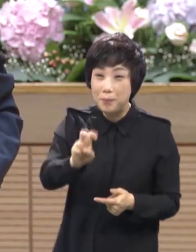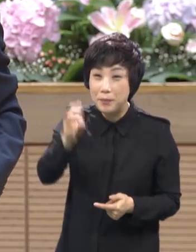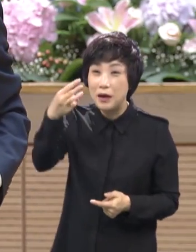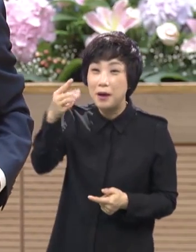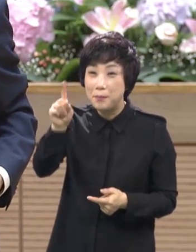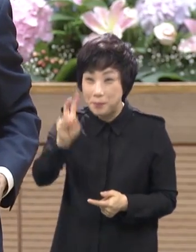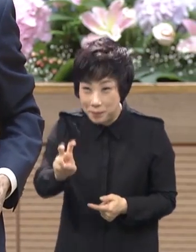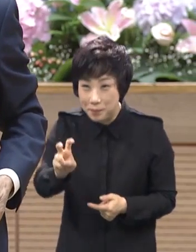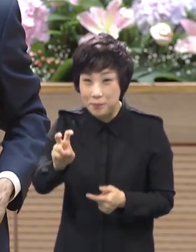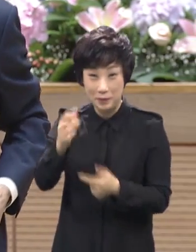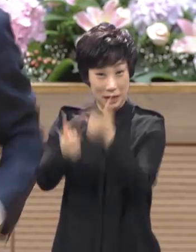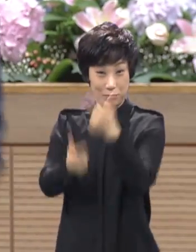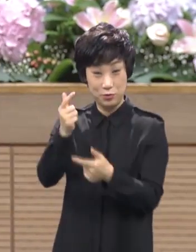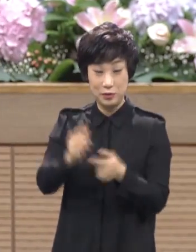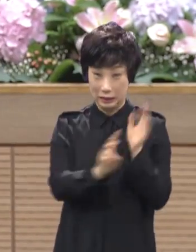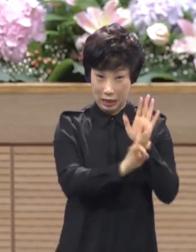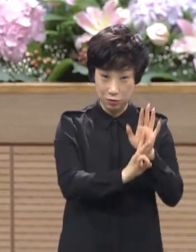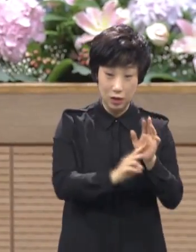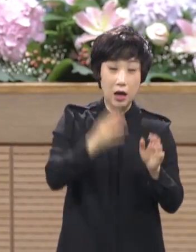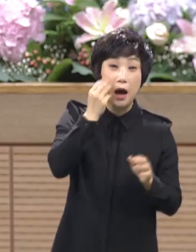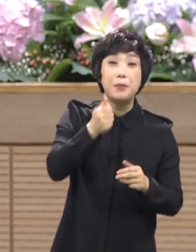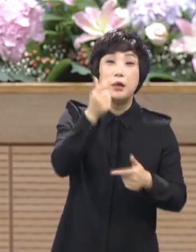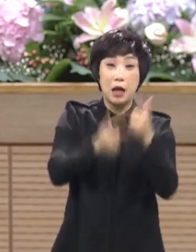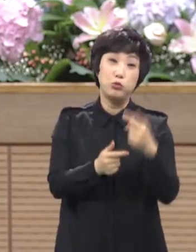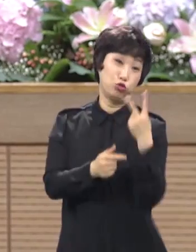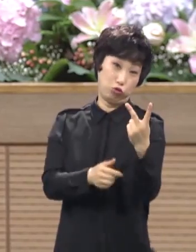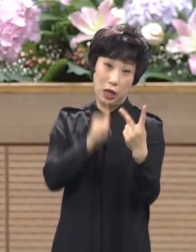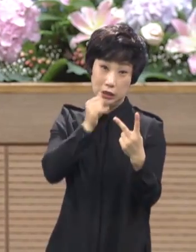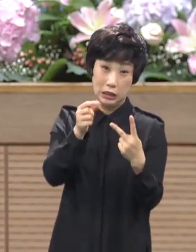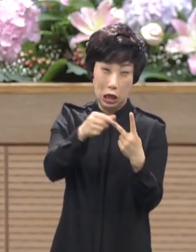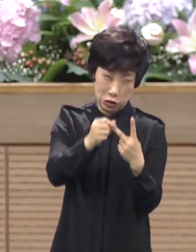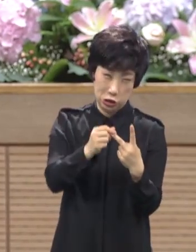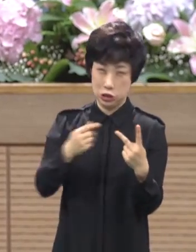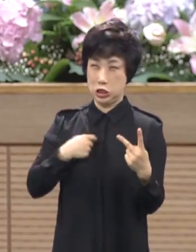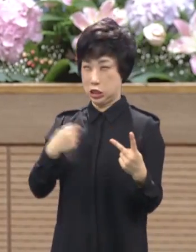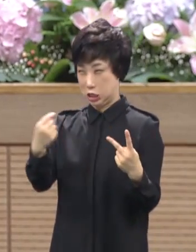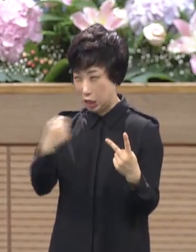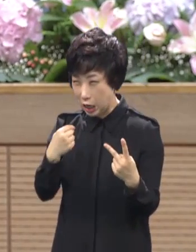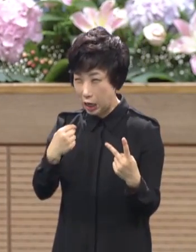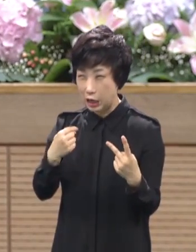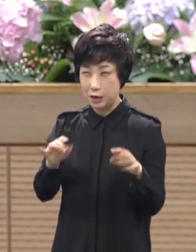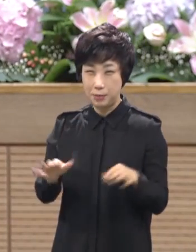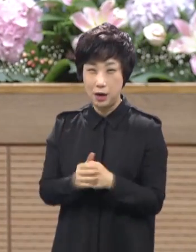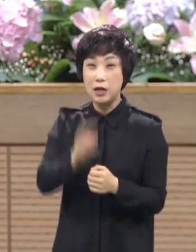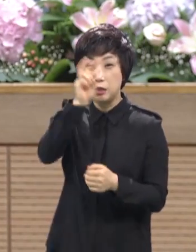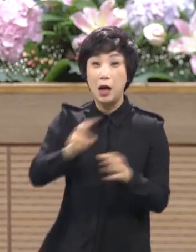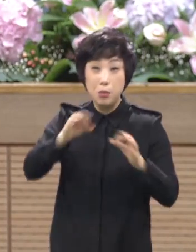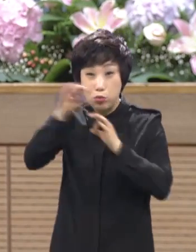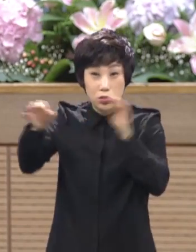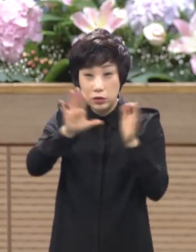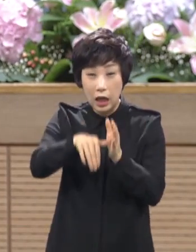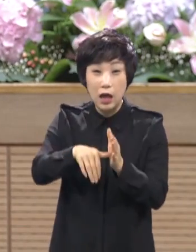두 감람나무가 있는데 내가 그 중에 하나 감람나무라고. 그래서 찬양할 때도